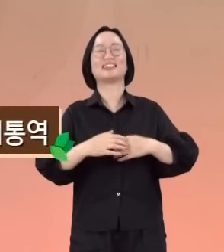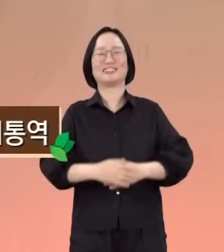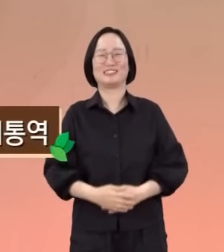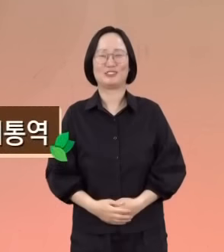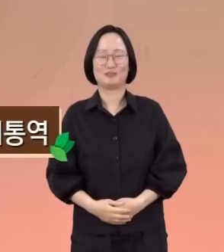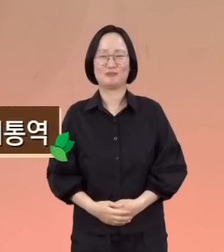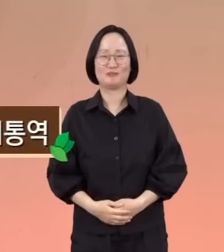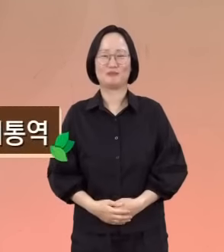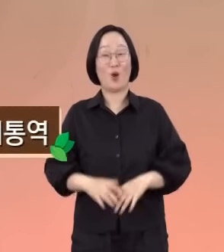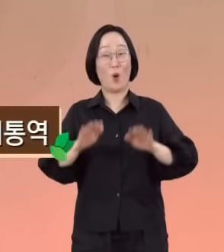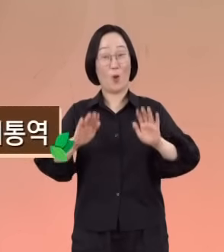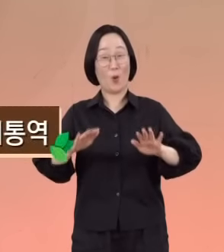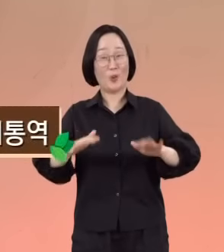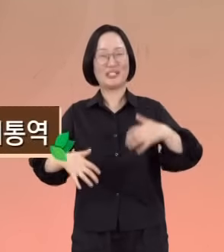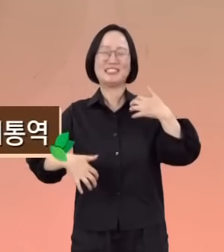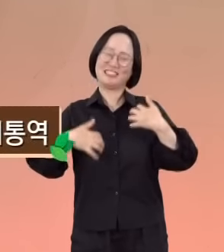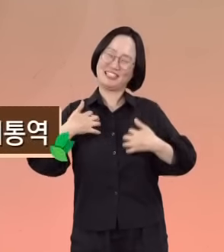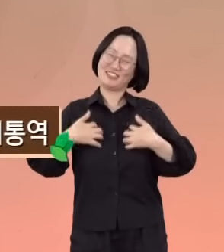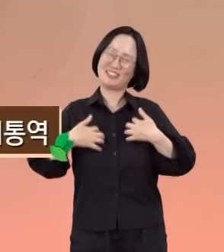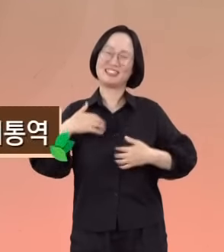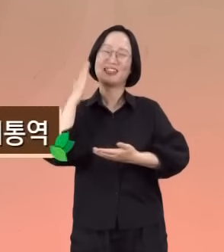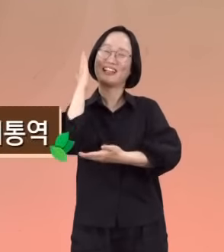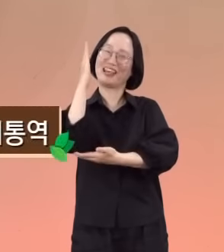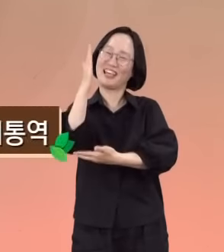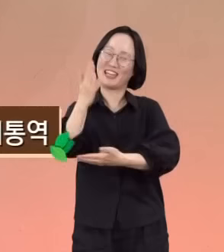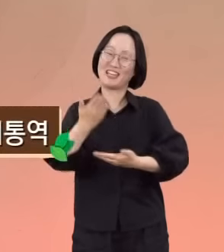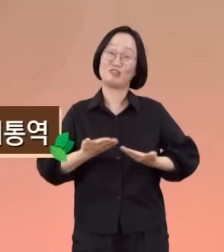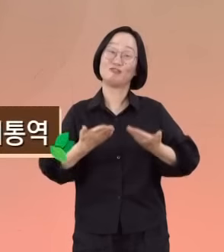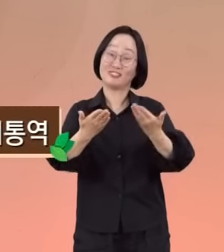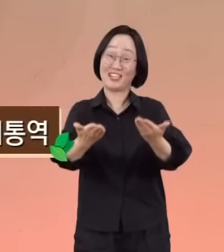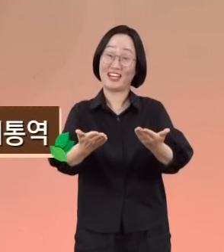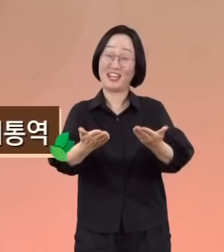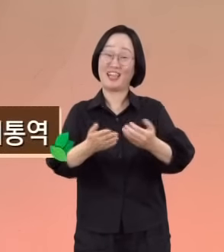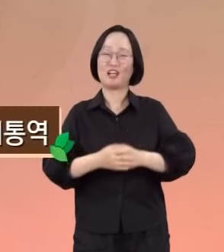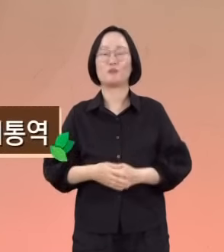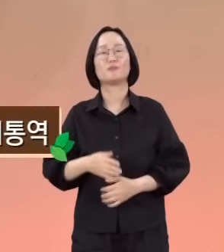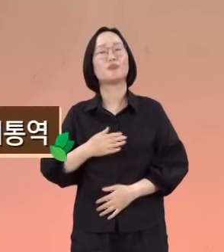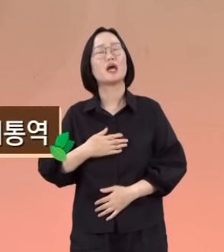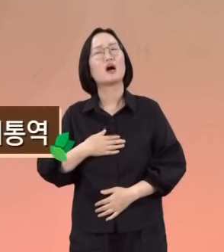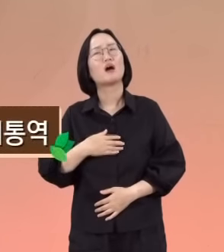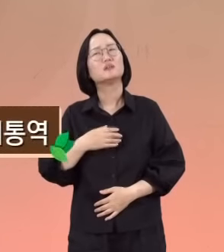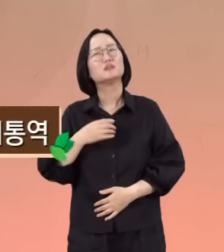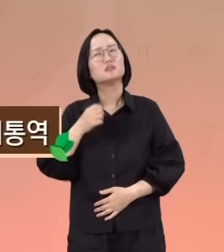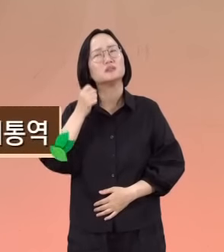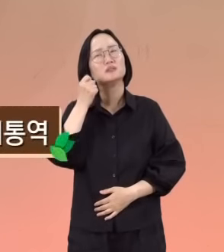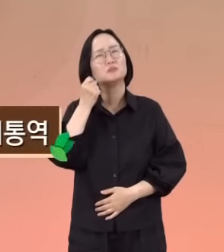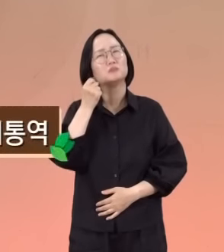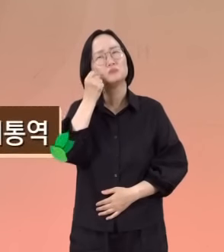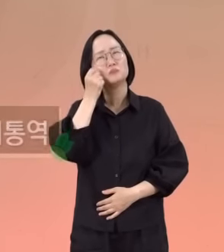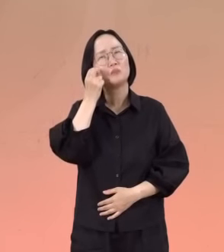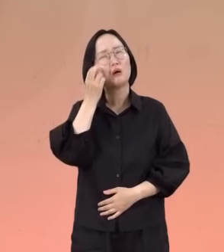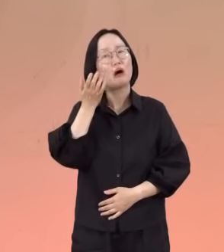반갑습니다 오늘 또 재미난 이야기를 해드릴 텐데요 제가 몇 달 전에